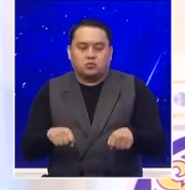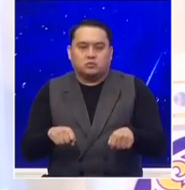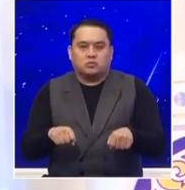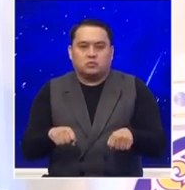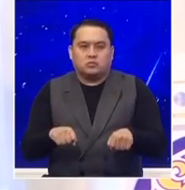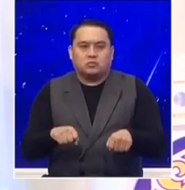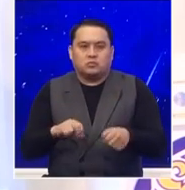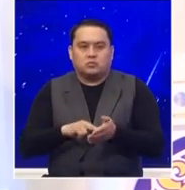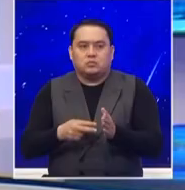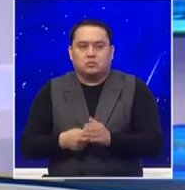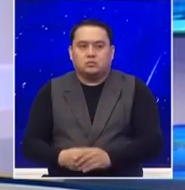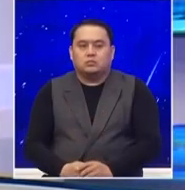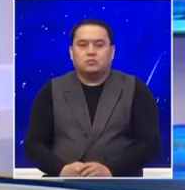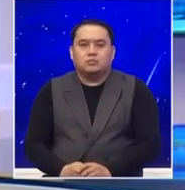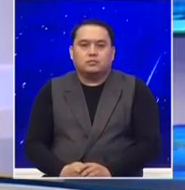бару жоспарда.